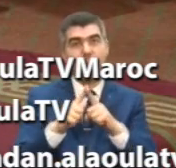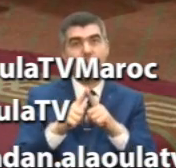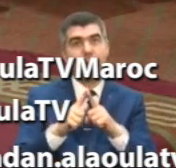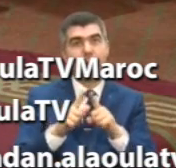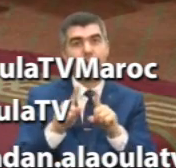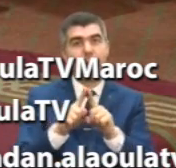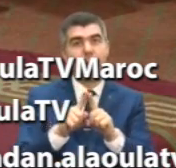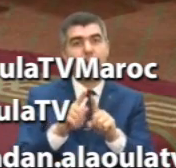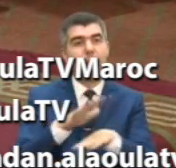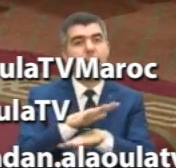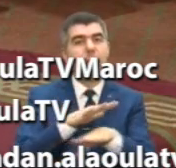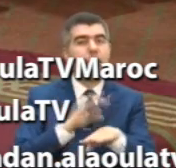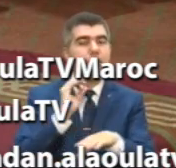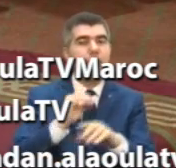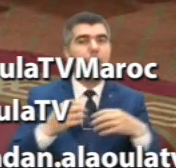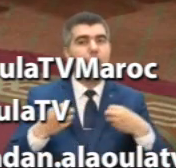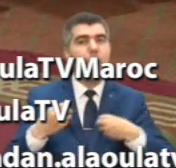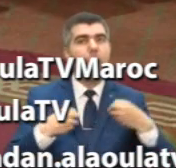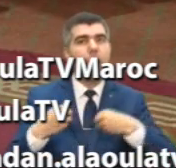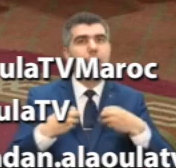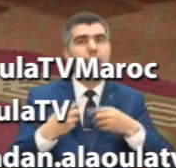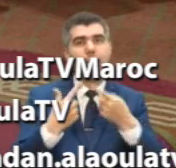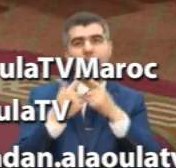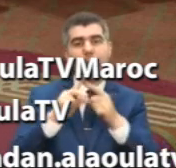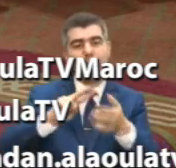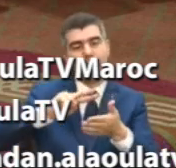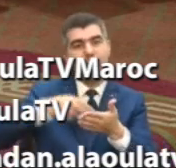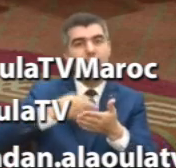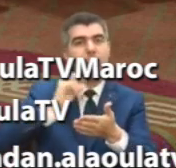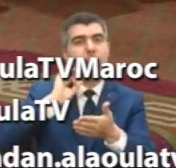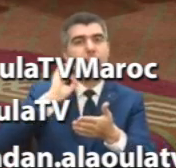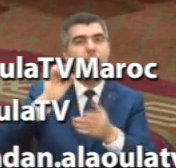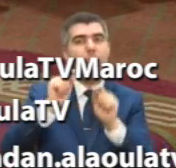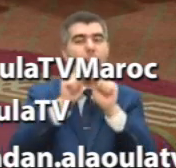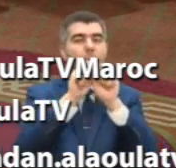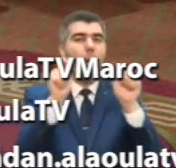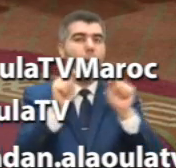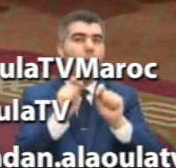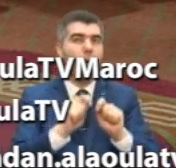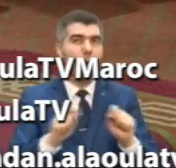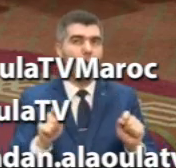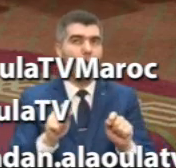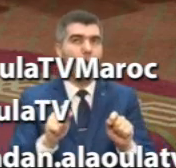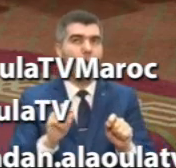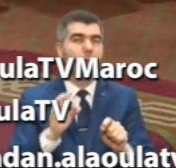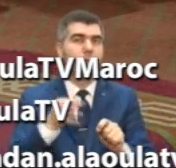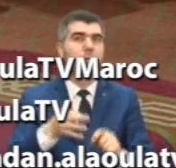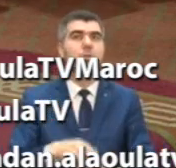مستوى الاكاديميات. وفرنا لهم واحد العدد ديال الامور